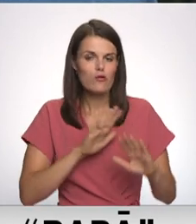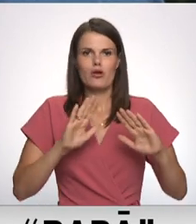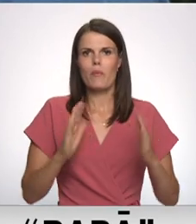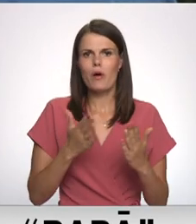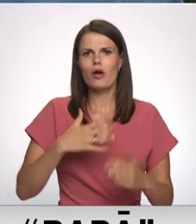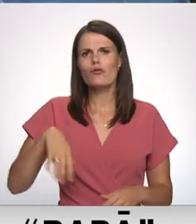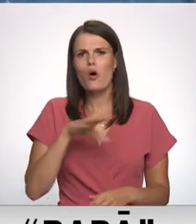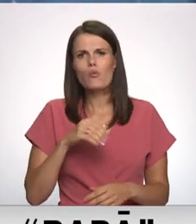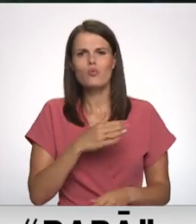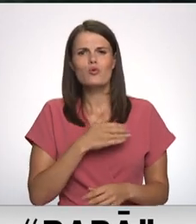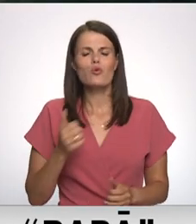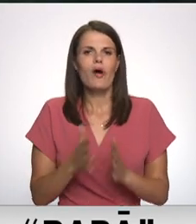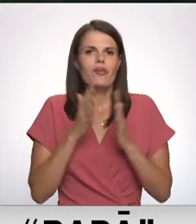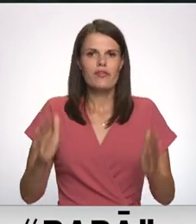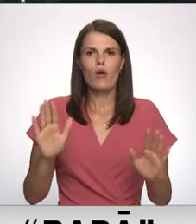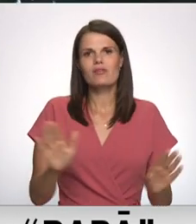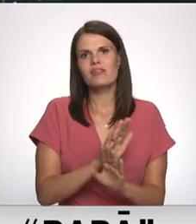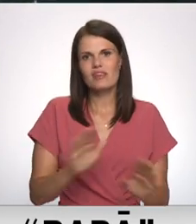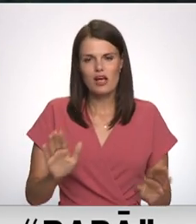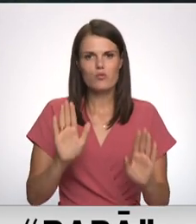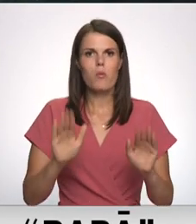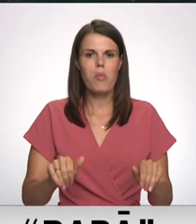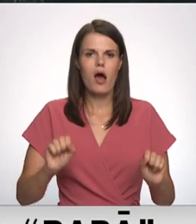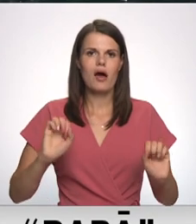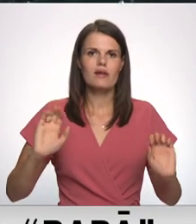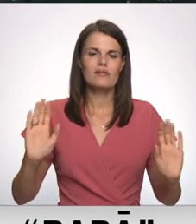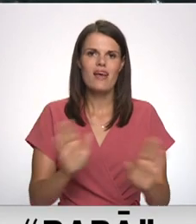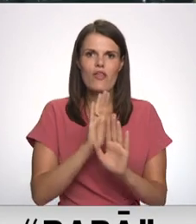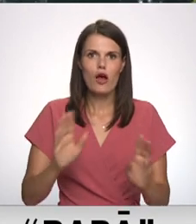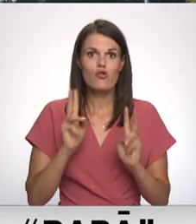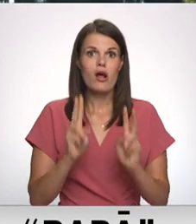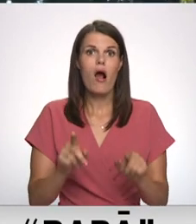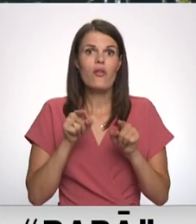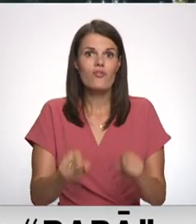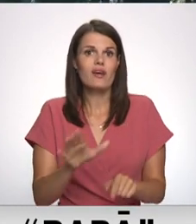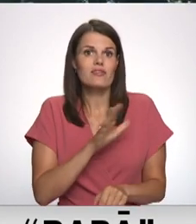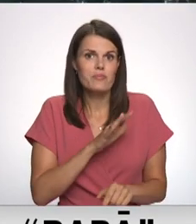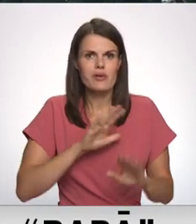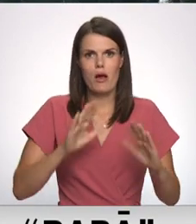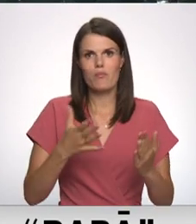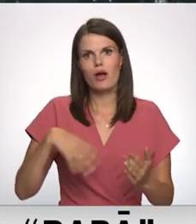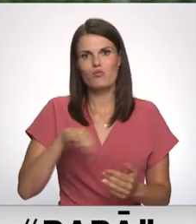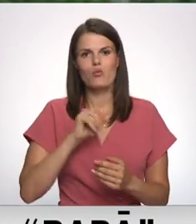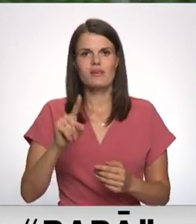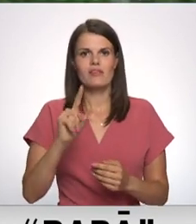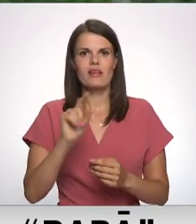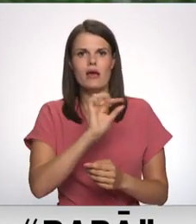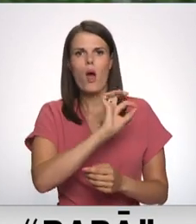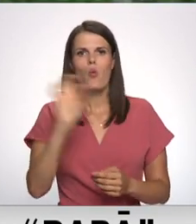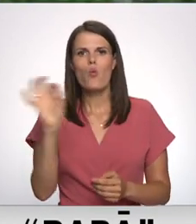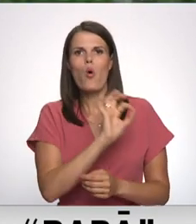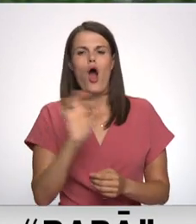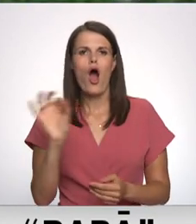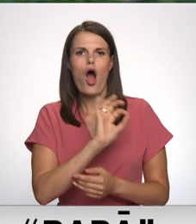daudz dziesmu par dziedāšanu, kuras stāsta, kā tas ir bijis, bet mums ir tikai kaut kādi noši pieraksti. Un, ja